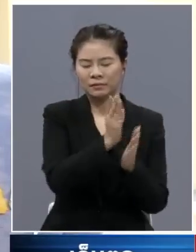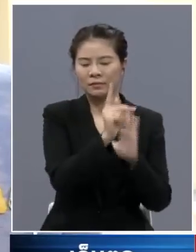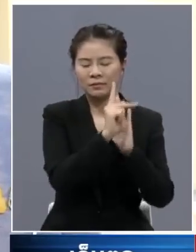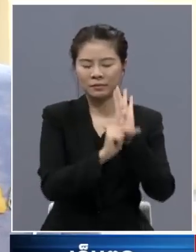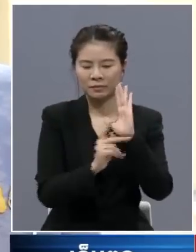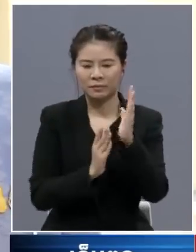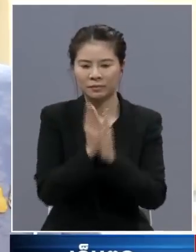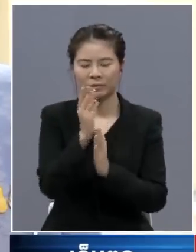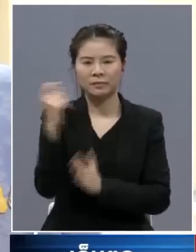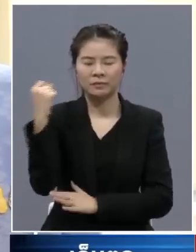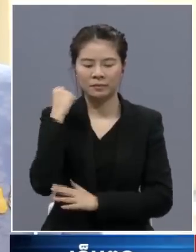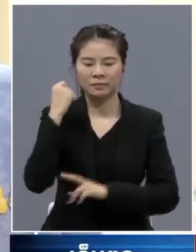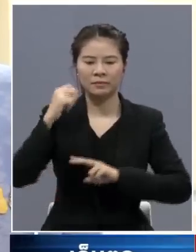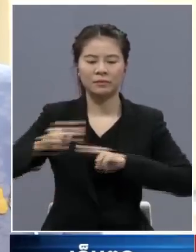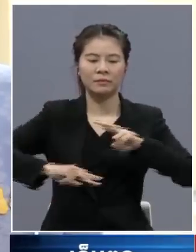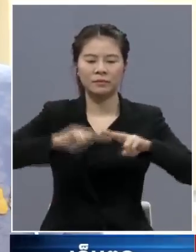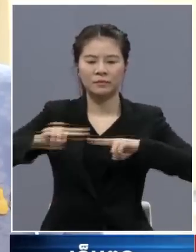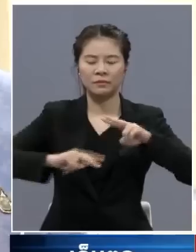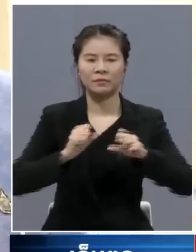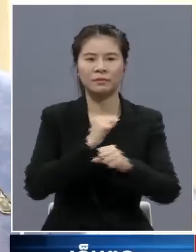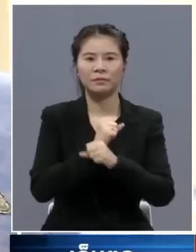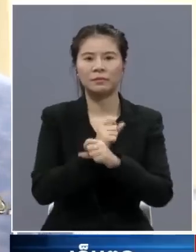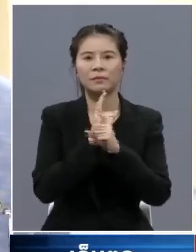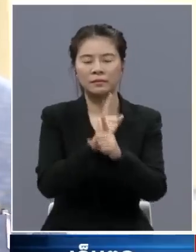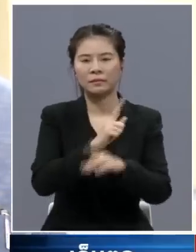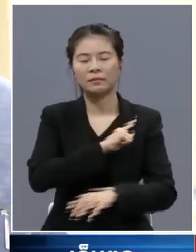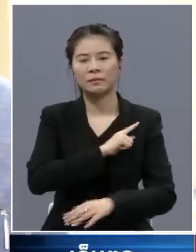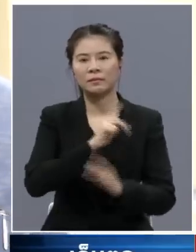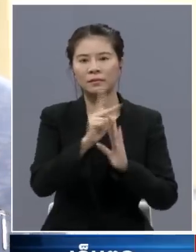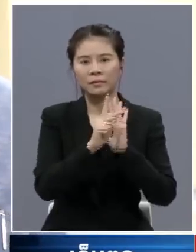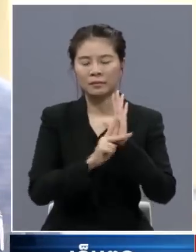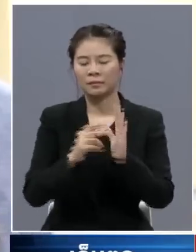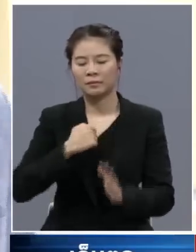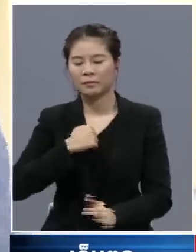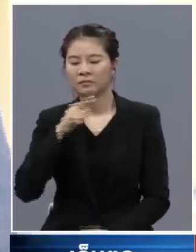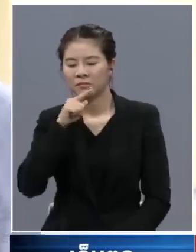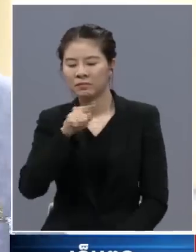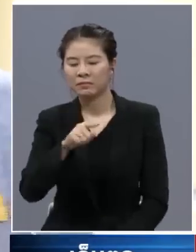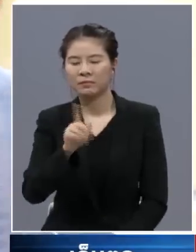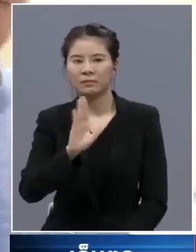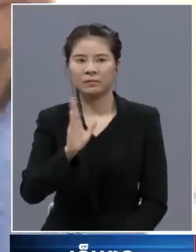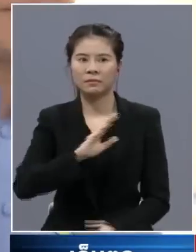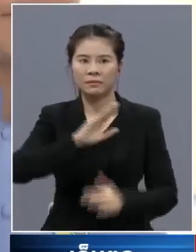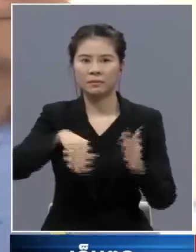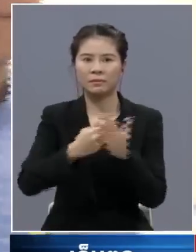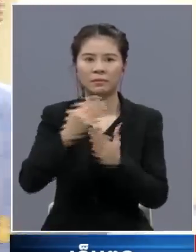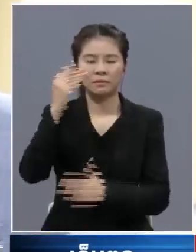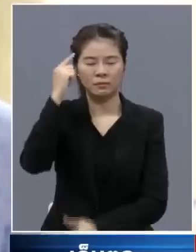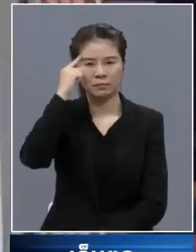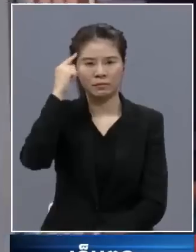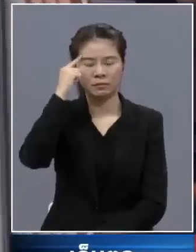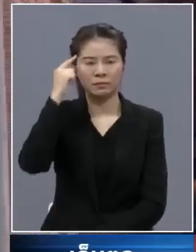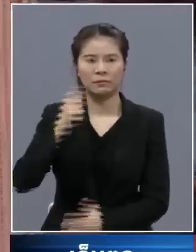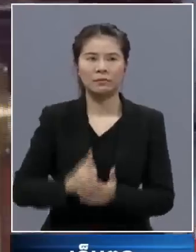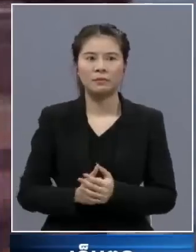การอยู่แล้วที่จะทำตามหน้าที่และกฎหมายตนไม่จำเป็นต้องสั่งการอะไรทุกคนรู้กันอยู่แล้วนะ แล้วก็เมื่อวานนี้ก็ต้องจับต